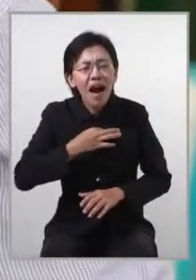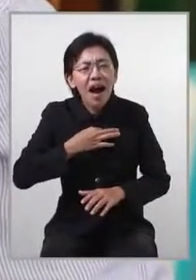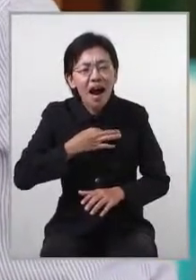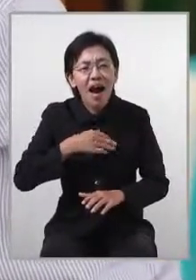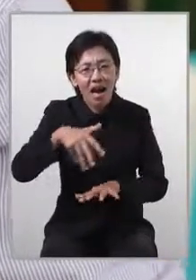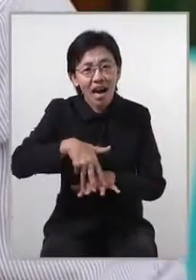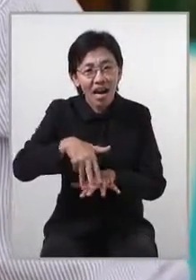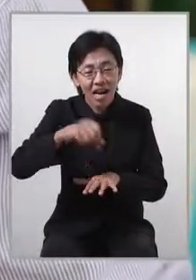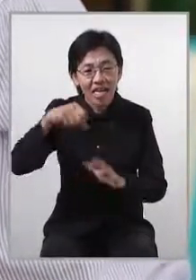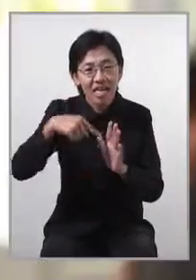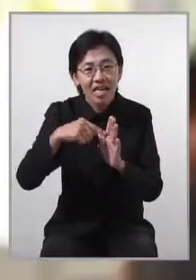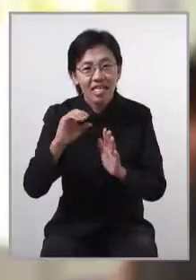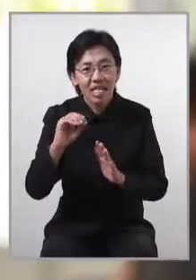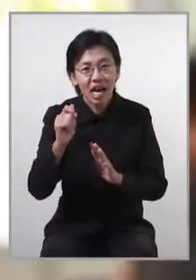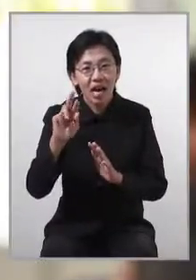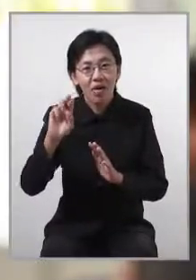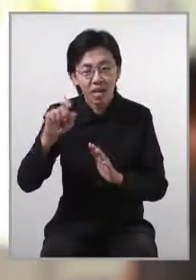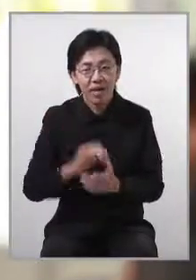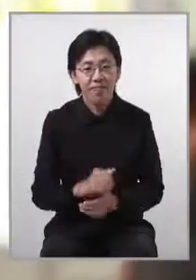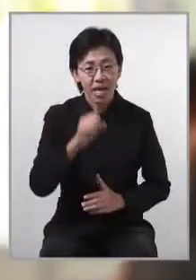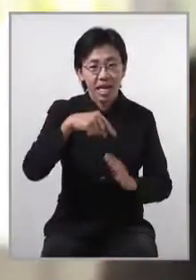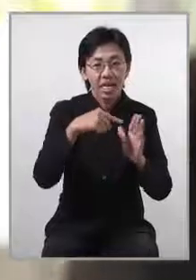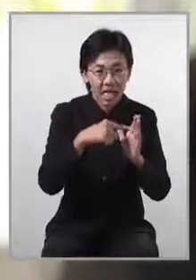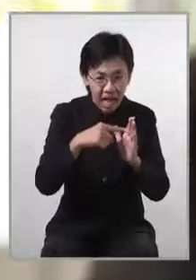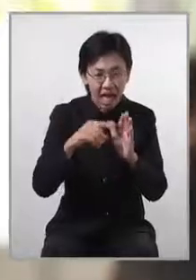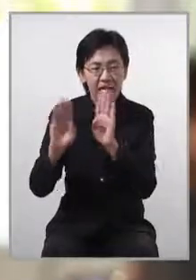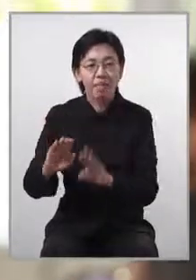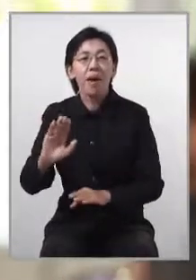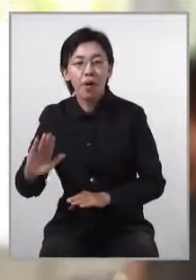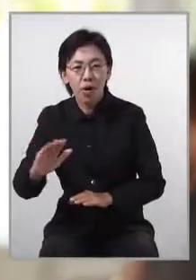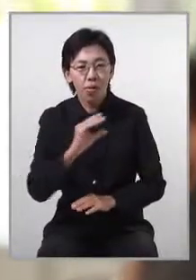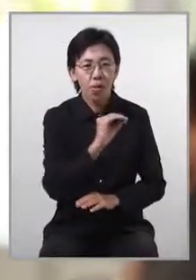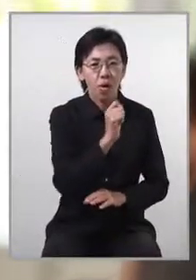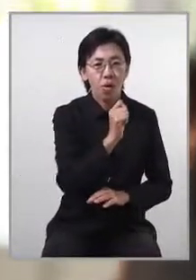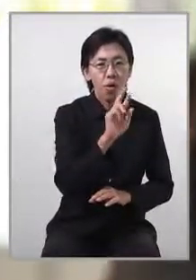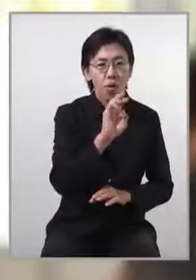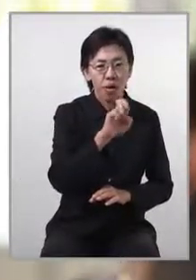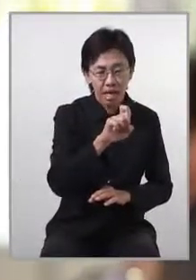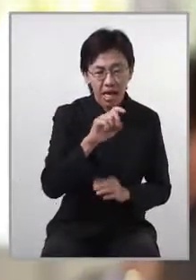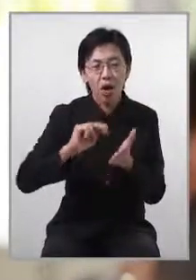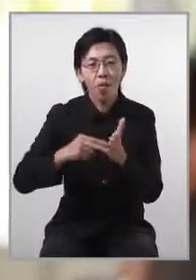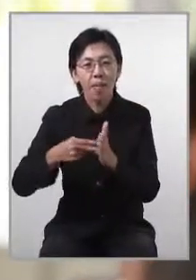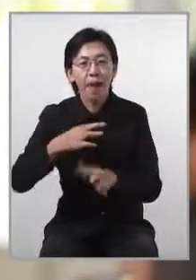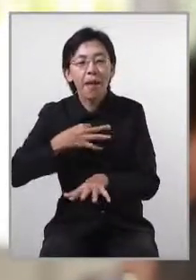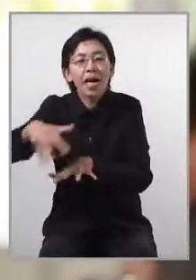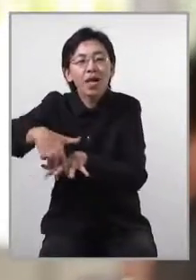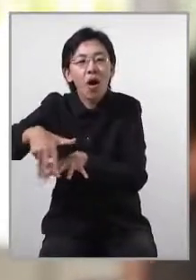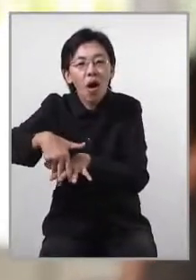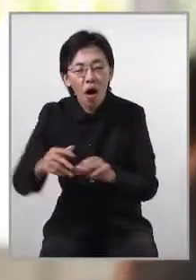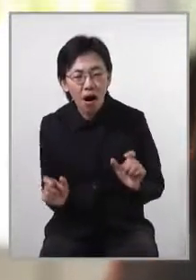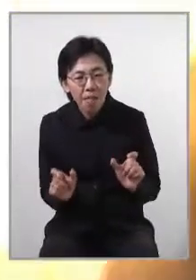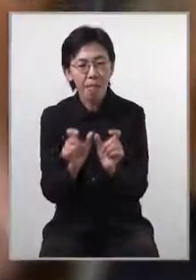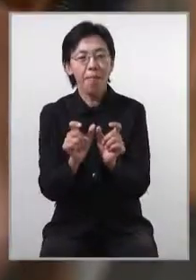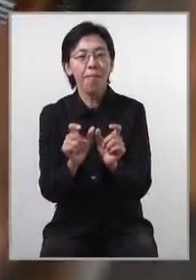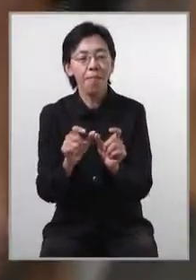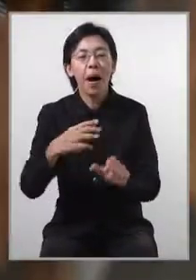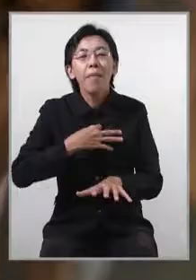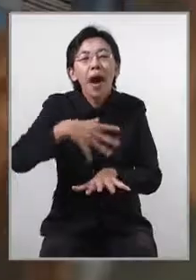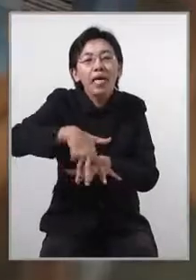ไรครับ ซาโอริซาแปลว่าเอกลักษณ์ของตัวเองโอริคือการทอผ้าการทอผ้าที่เป็นเอกลักษณ์ของตัวเ